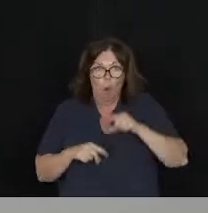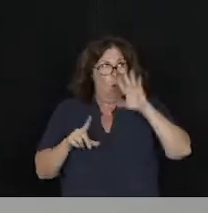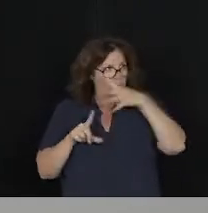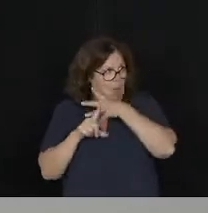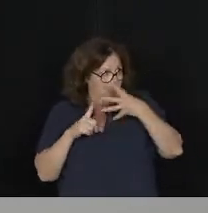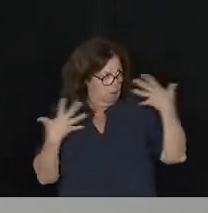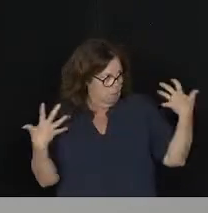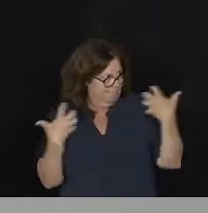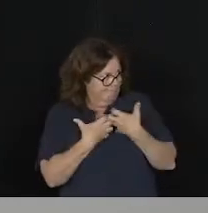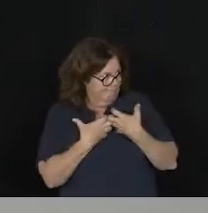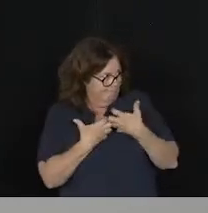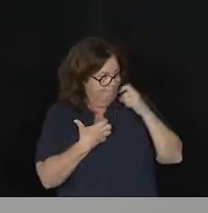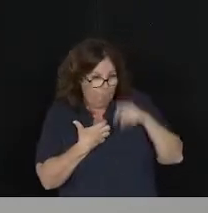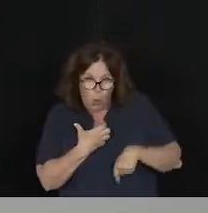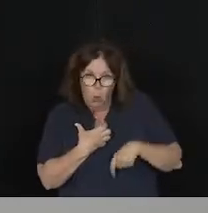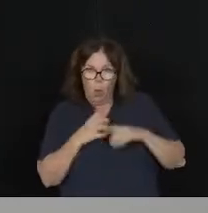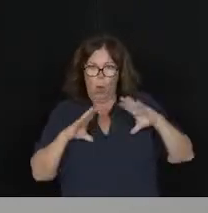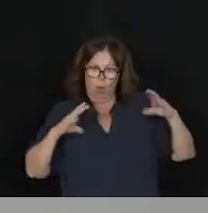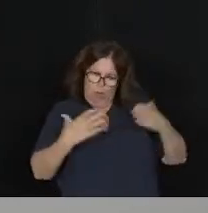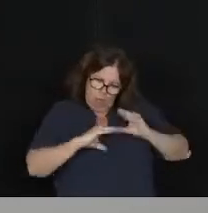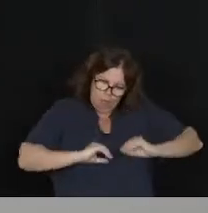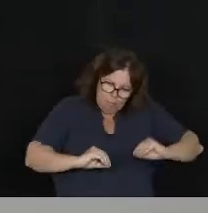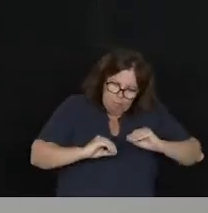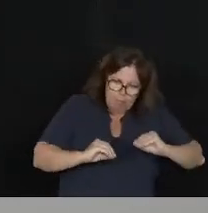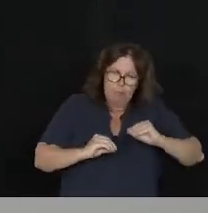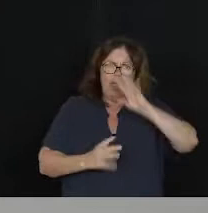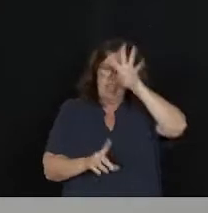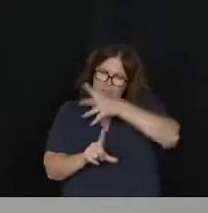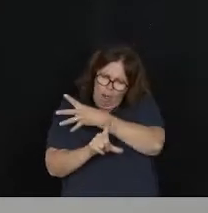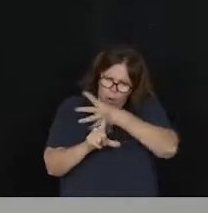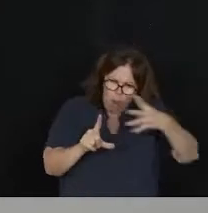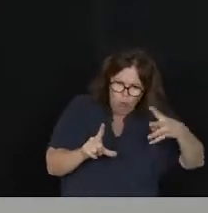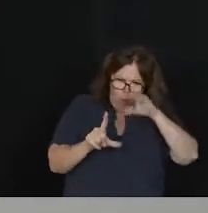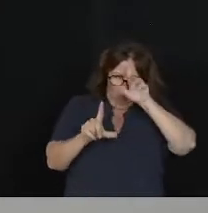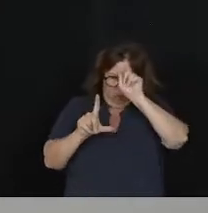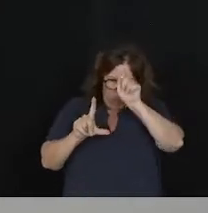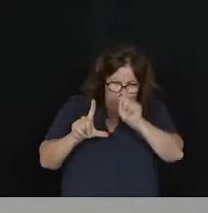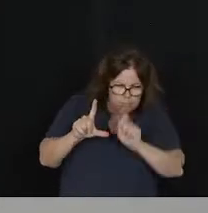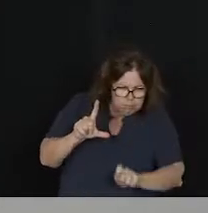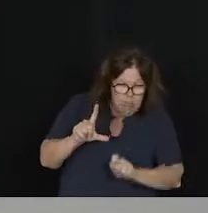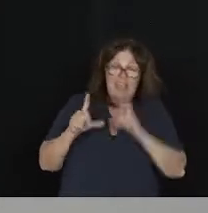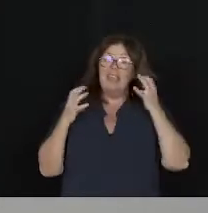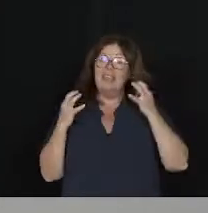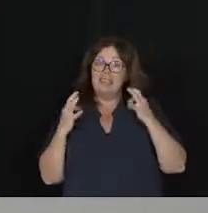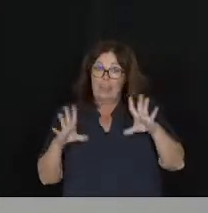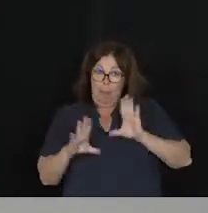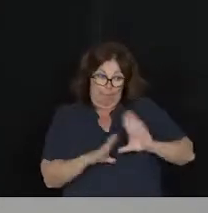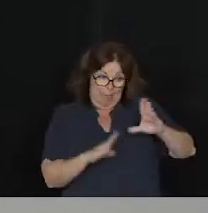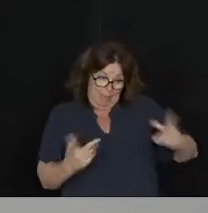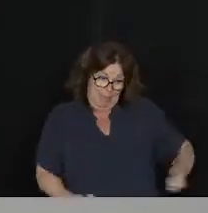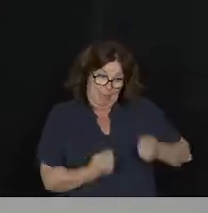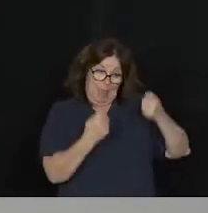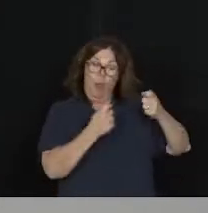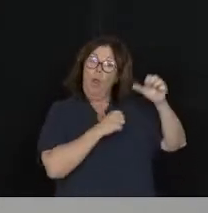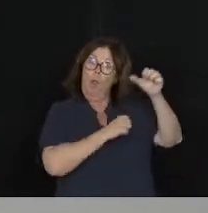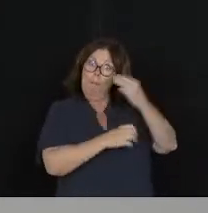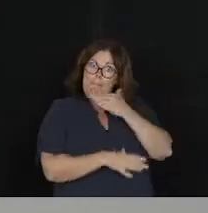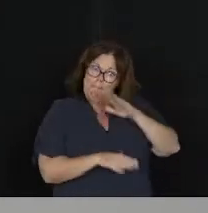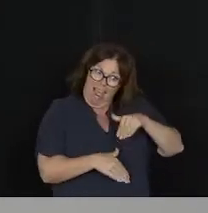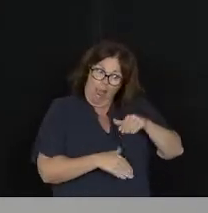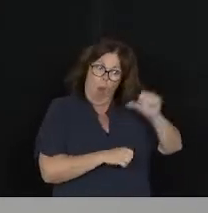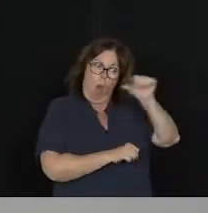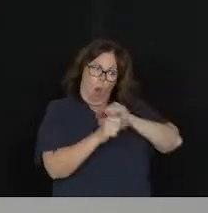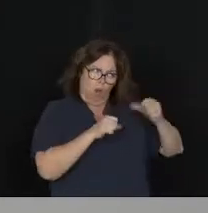des enseignements, apprentissage collectif, progrès attendu, évaluation cohérente. Le temps de l'éducation n'est efficace que s'il est